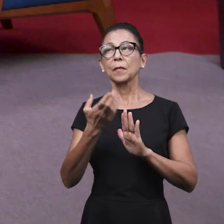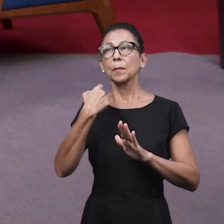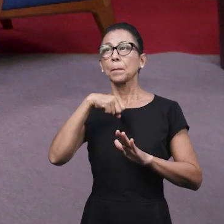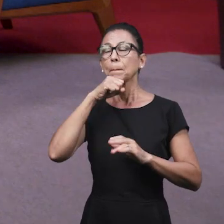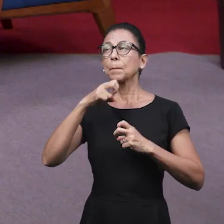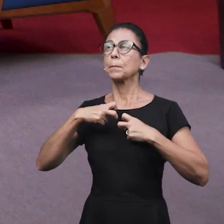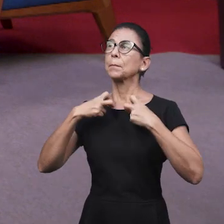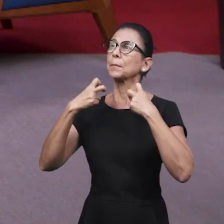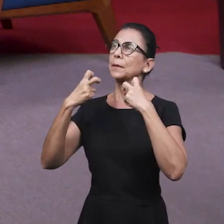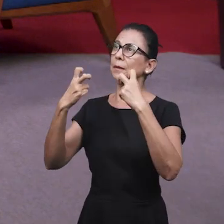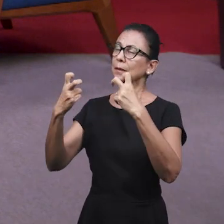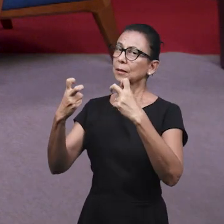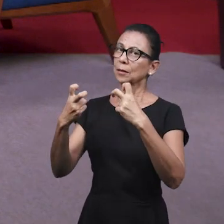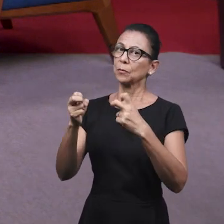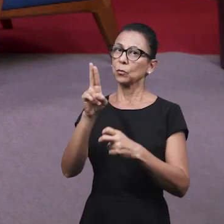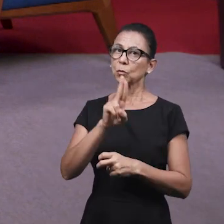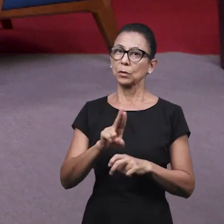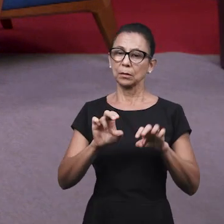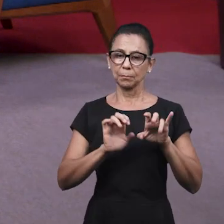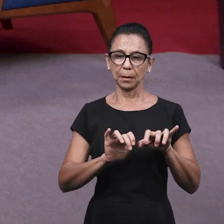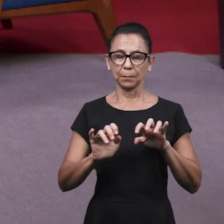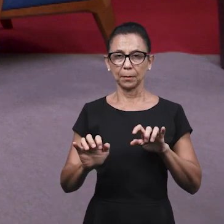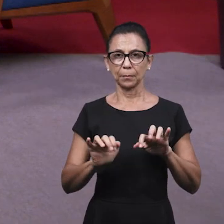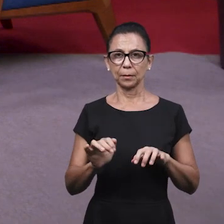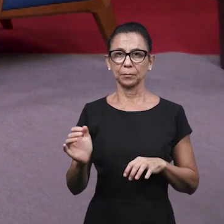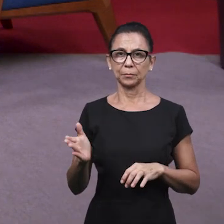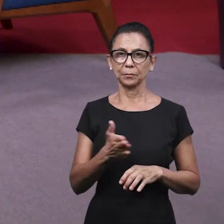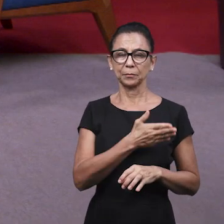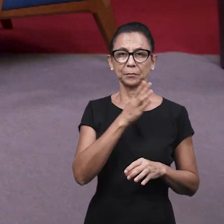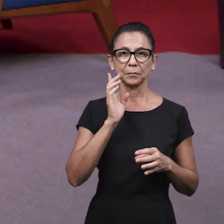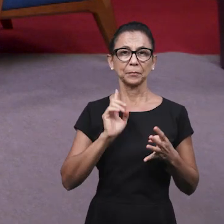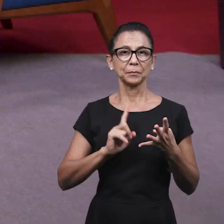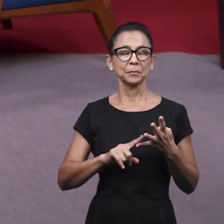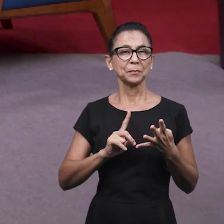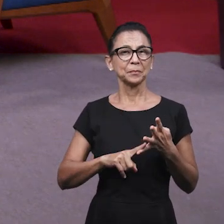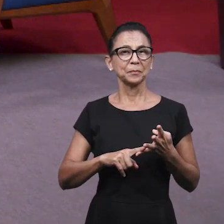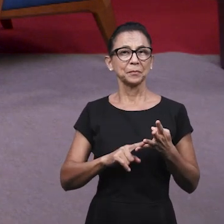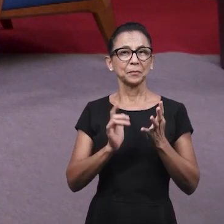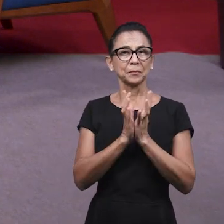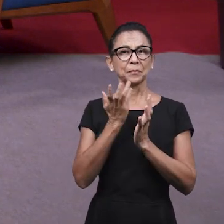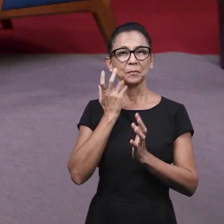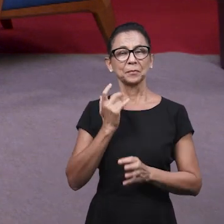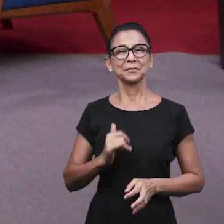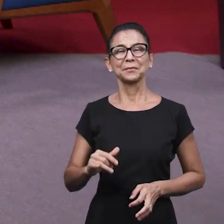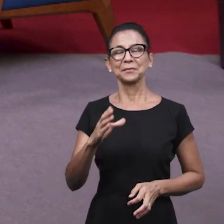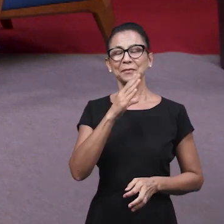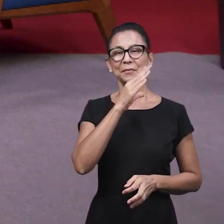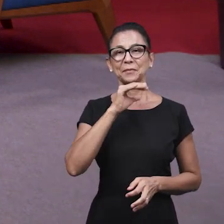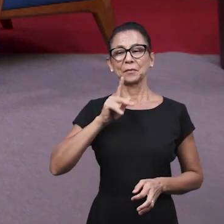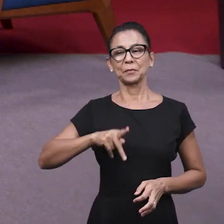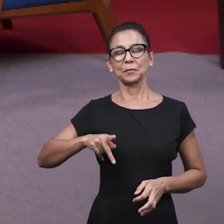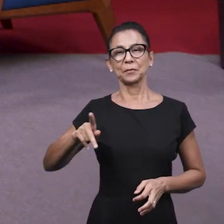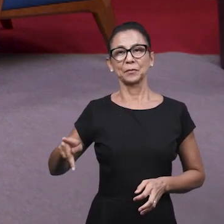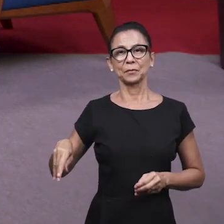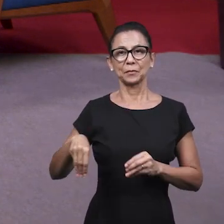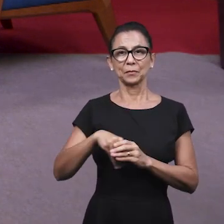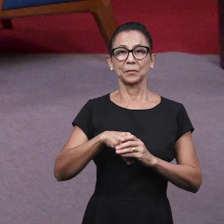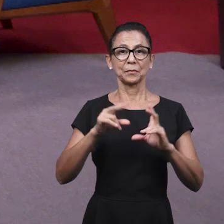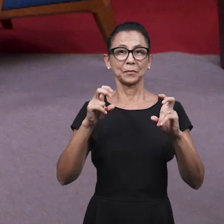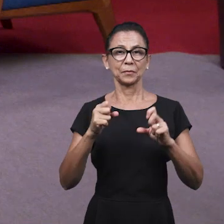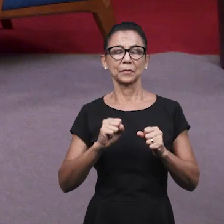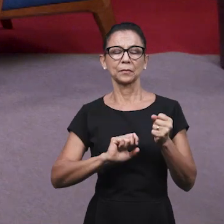enseigner la louange Père, je suis en train de prier à toi pour le clavier. Et dans l'étude pour les intermédiaires